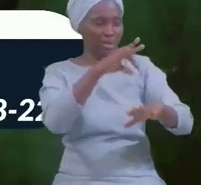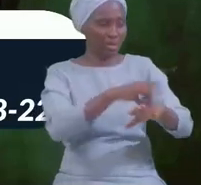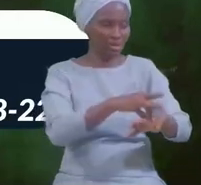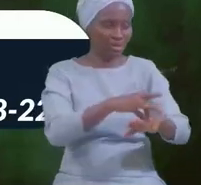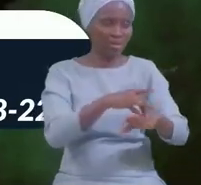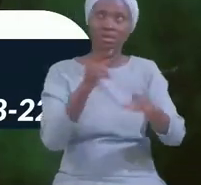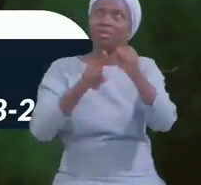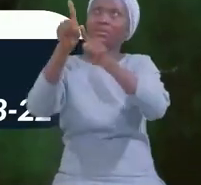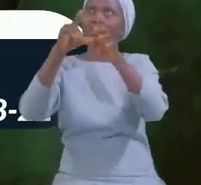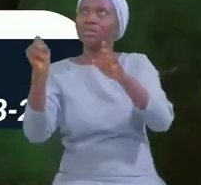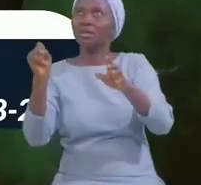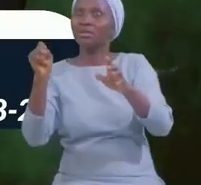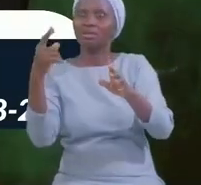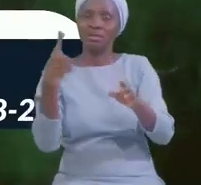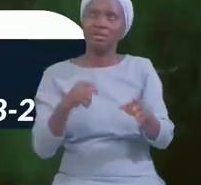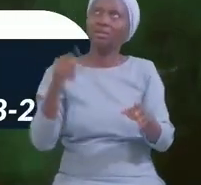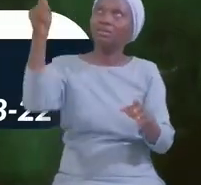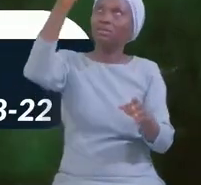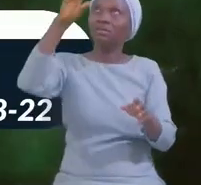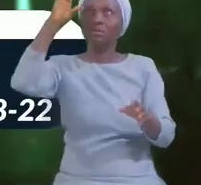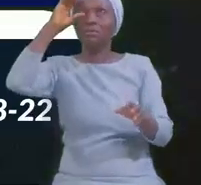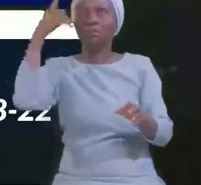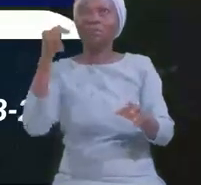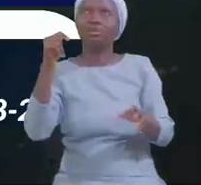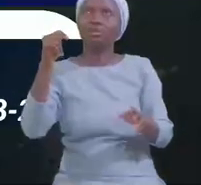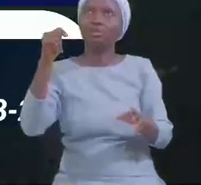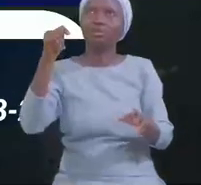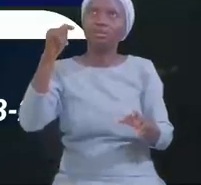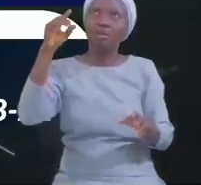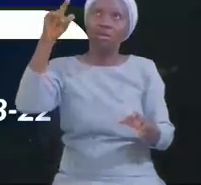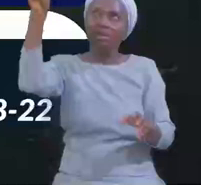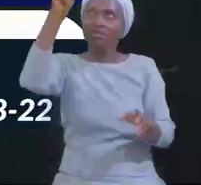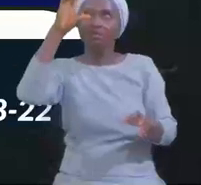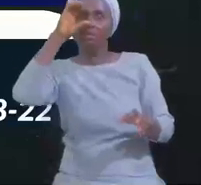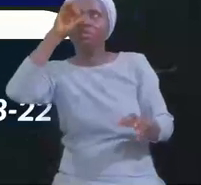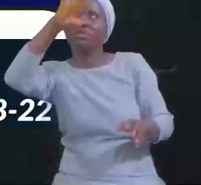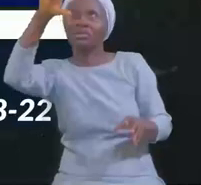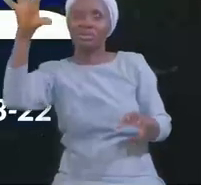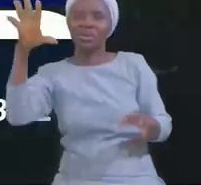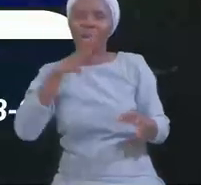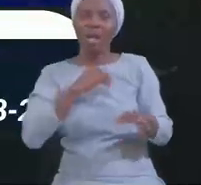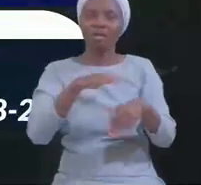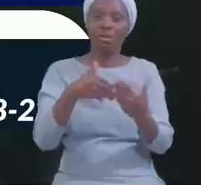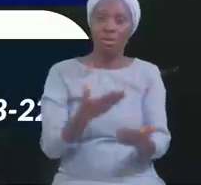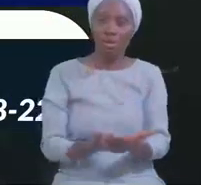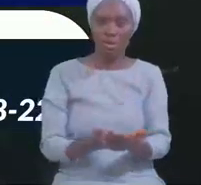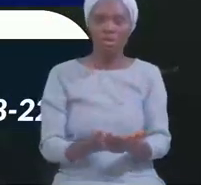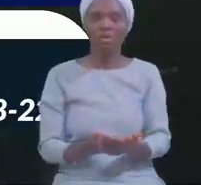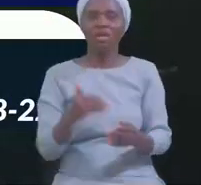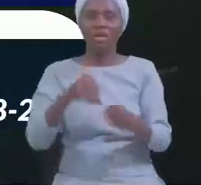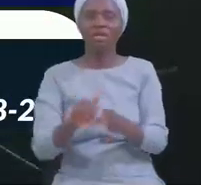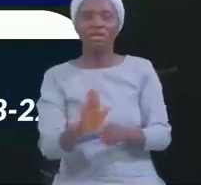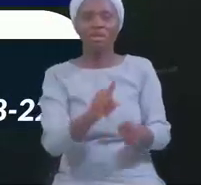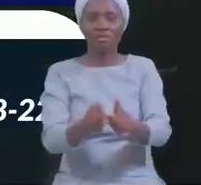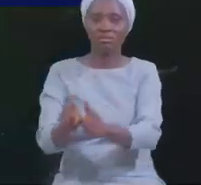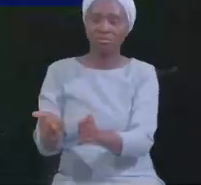les étoiles, la lune, le soleil, toutes les planètes dans leur orbite,